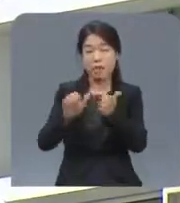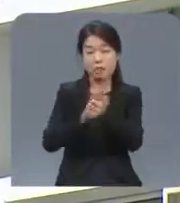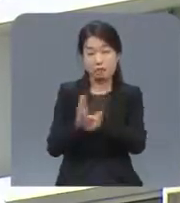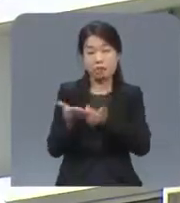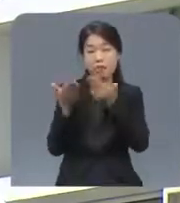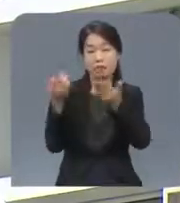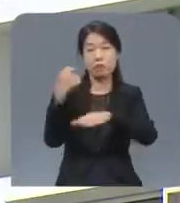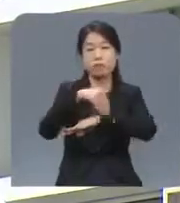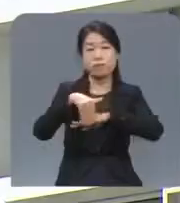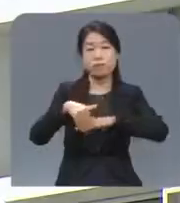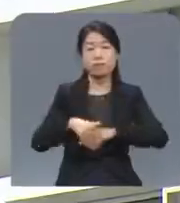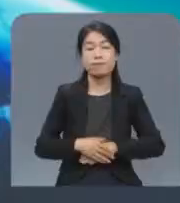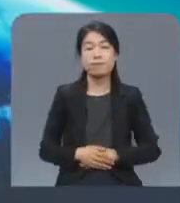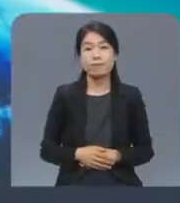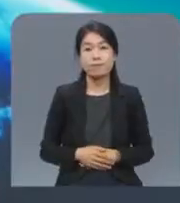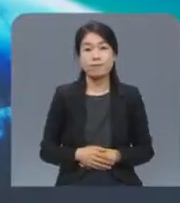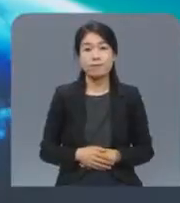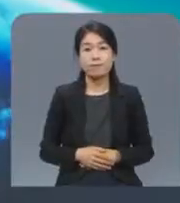됩니다